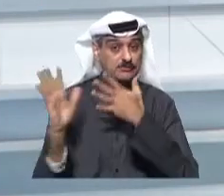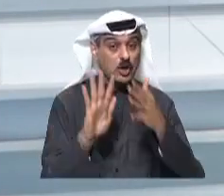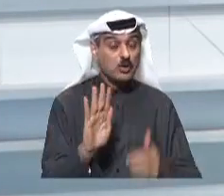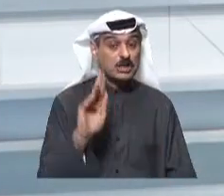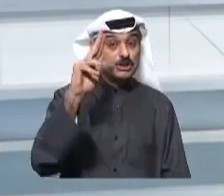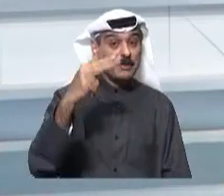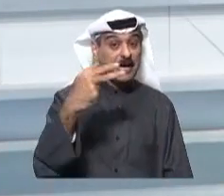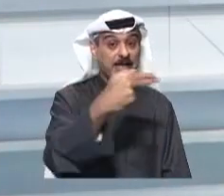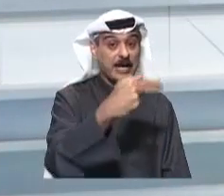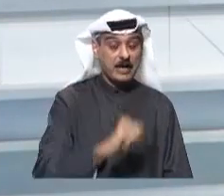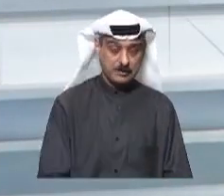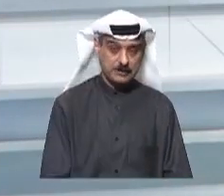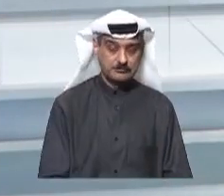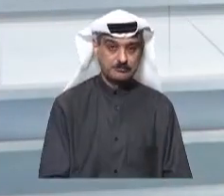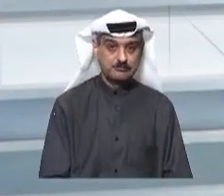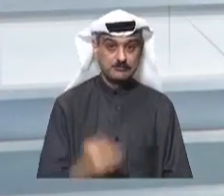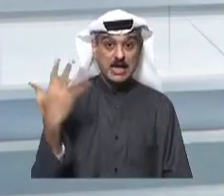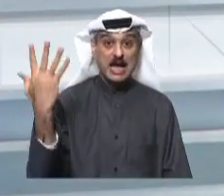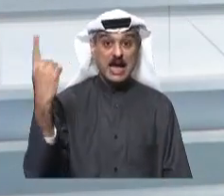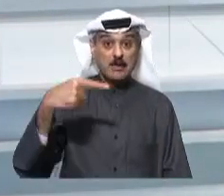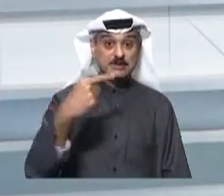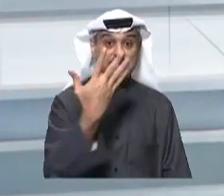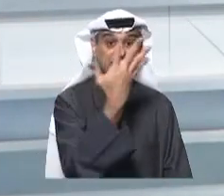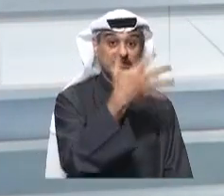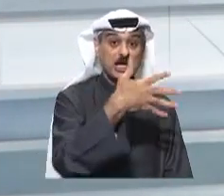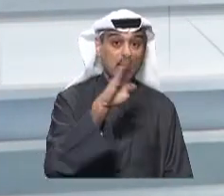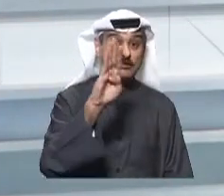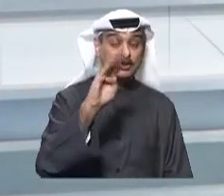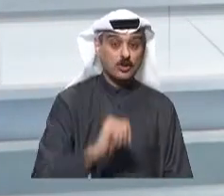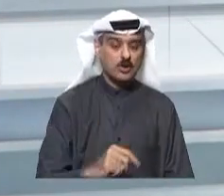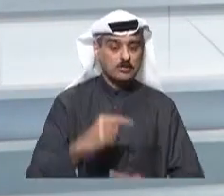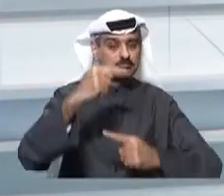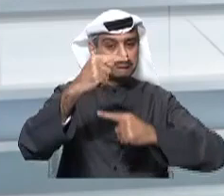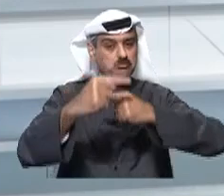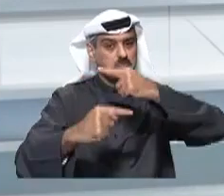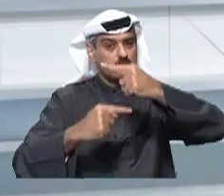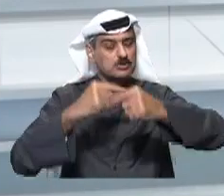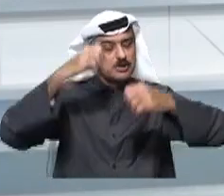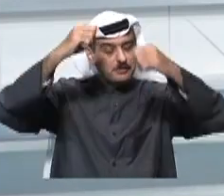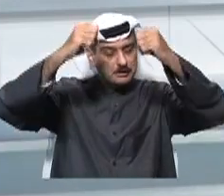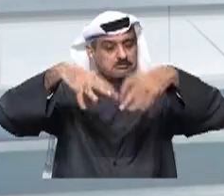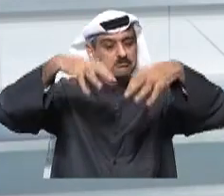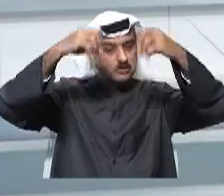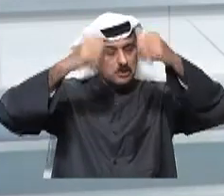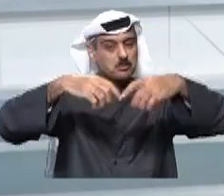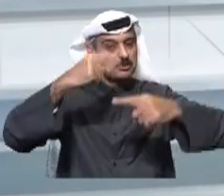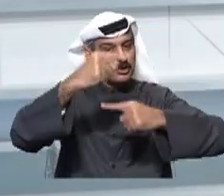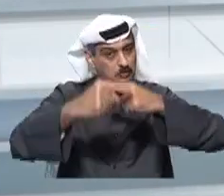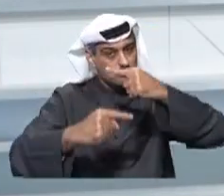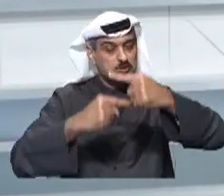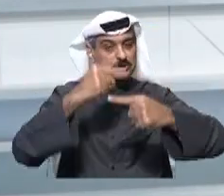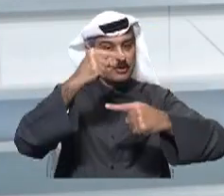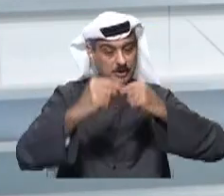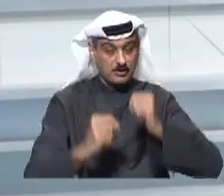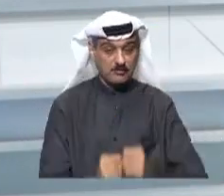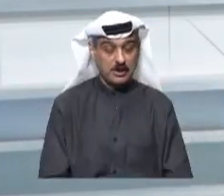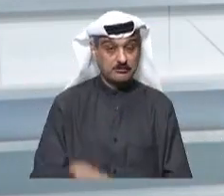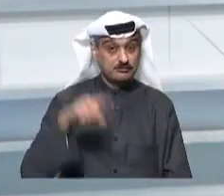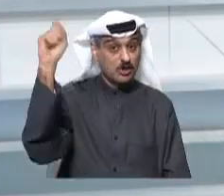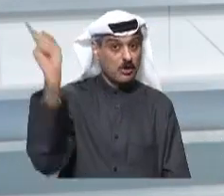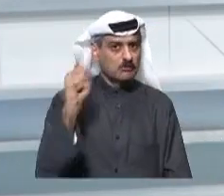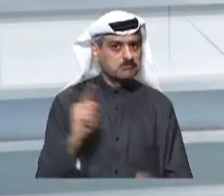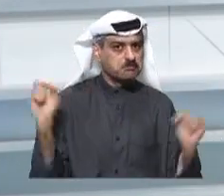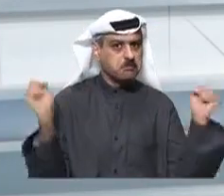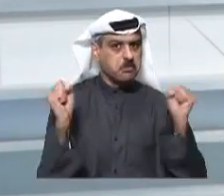نشط 15 إلى 50 كيلومتر في الساعة، مع أيضا استمرار فرص الأمطار المتفرقة اللي أيضا قد تكون رعدية على